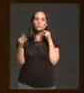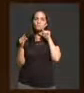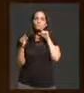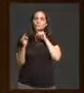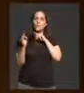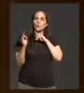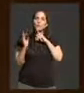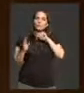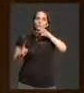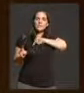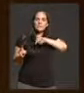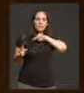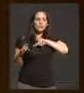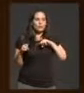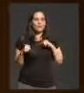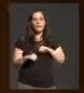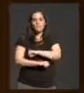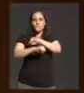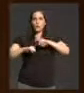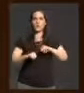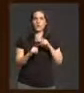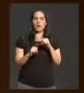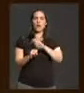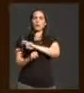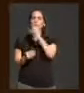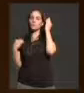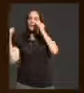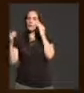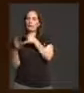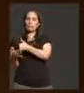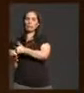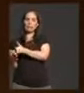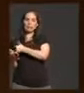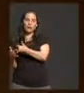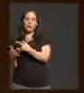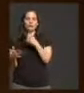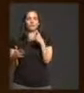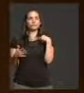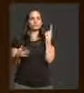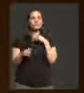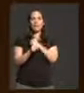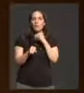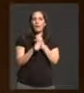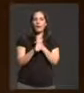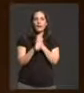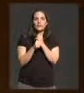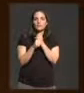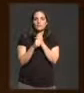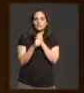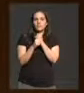Iraunkortasuna, bikaintasuna, gorputz eta arima saritzea, eskuzabaltasuna,